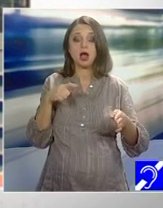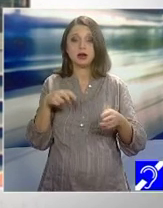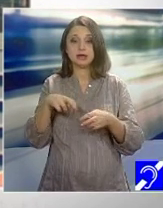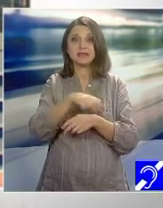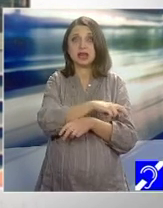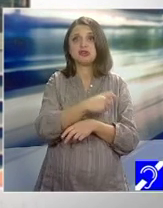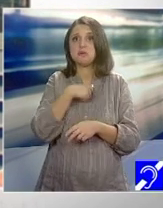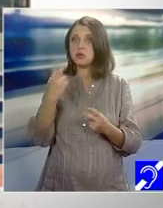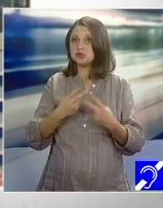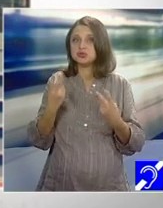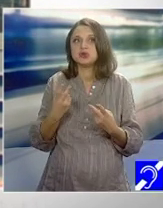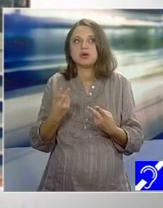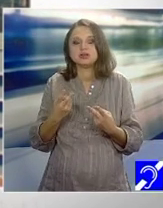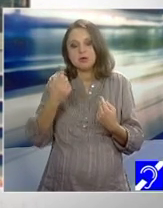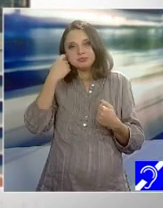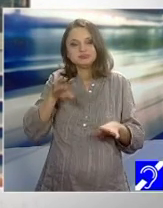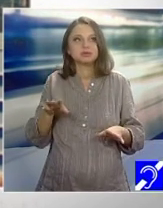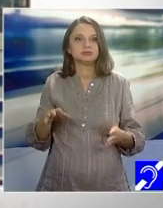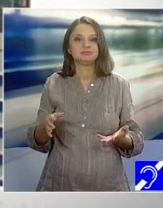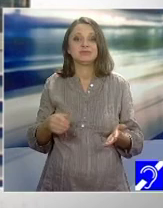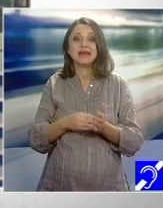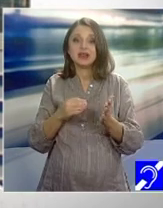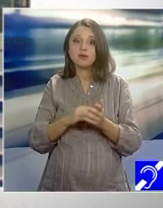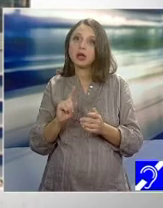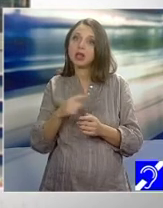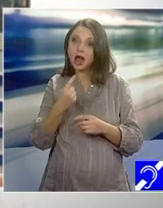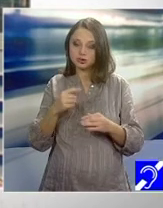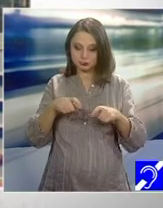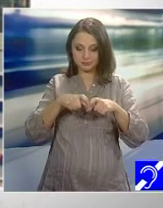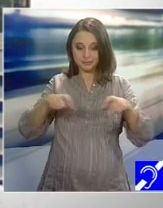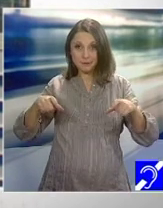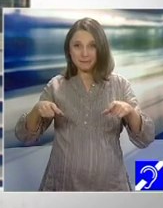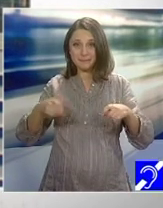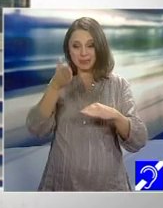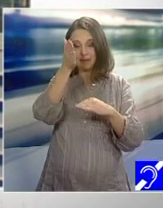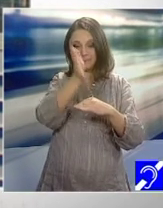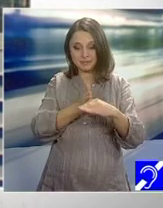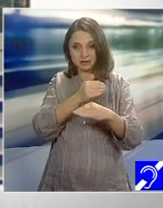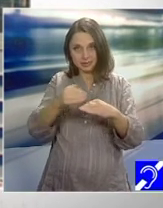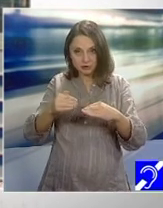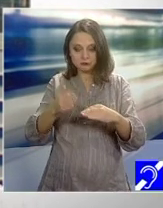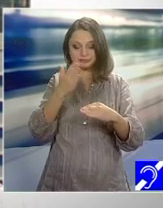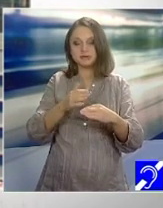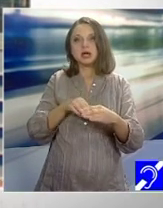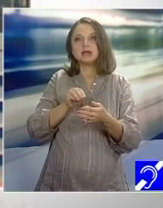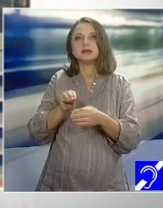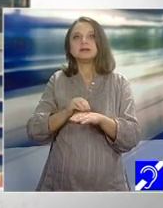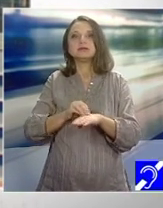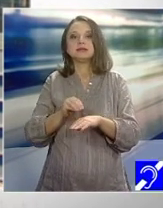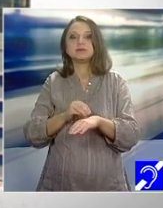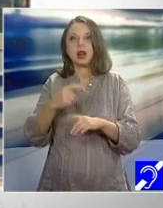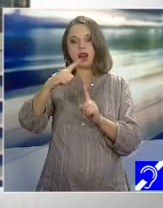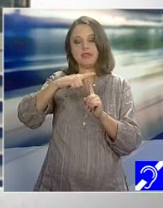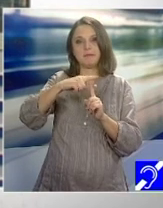ușor să treci pe lângă ea. De aia mai trebuie încă un covoraș tactil care să fie pus perpendicular pe cel care este, să fie în formă de T. Tu